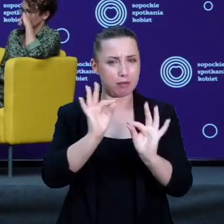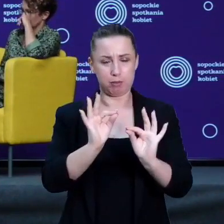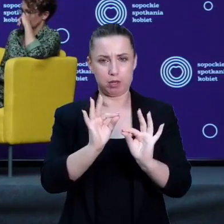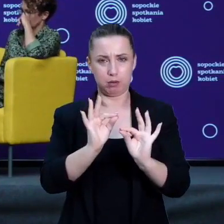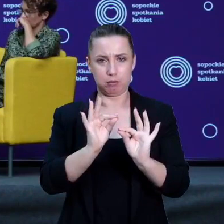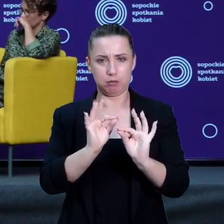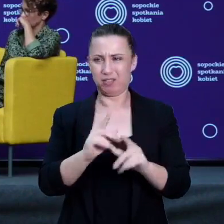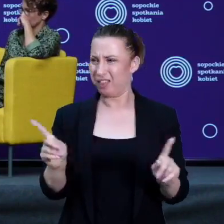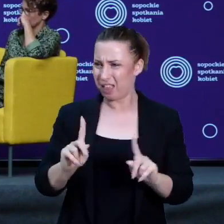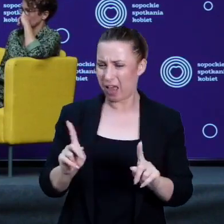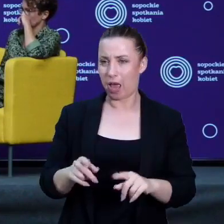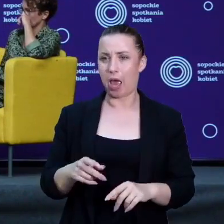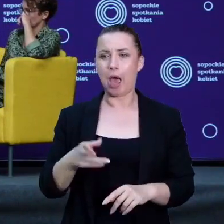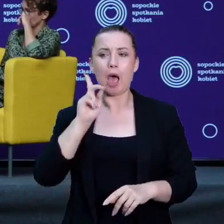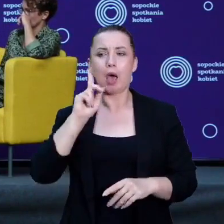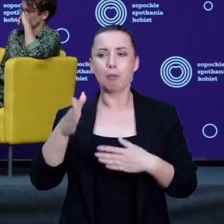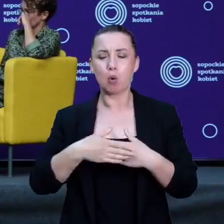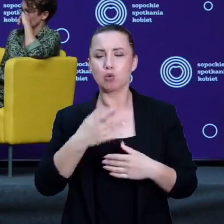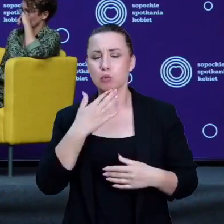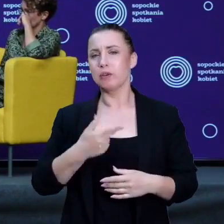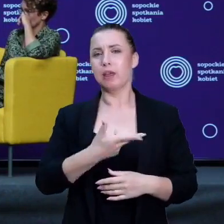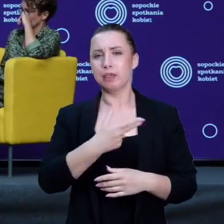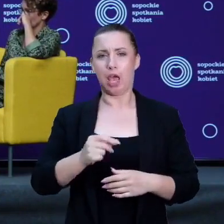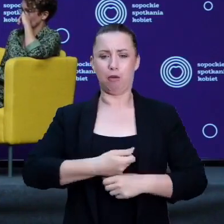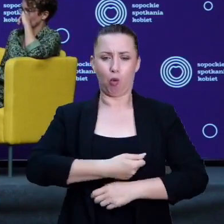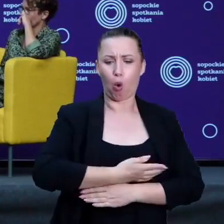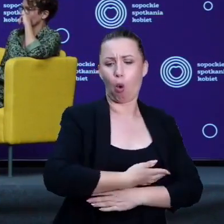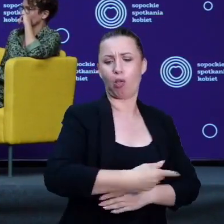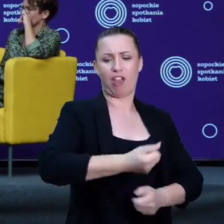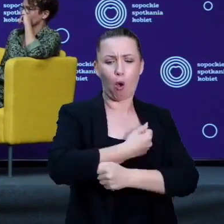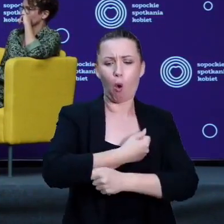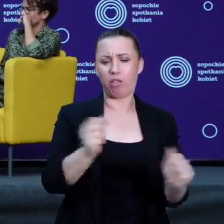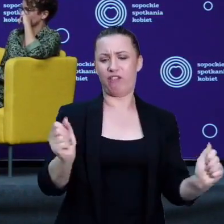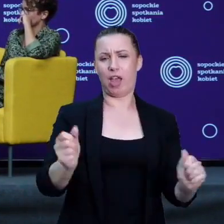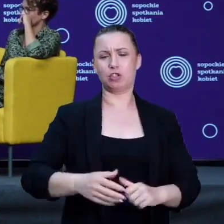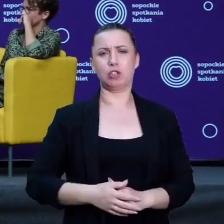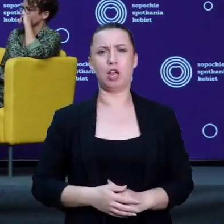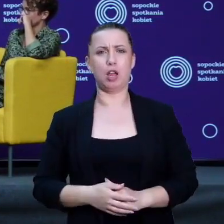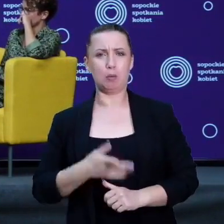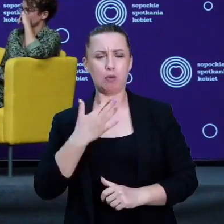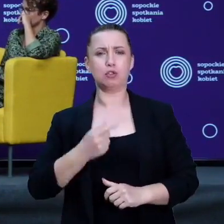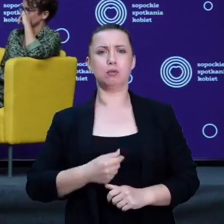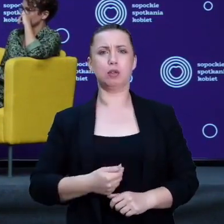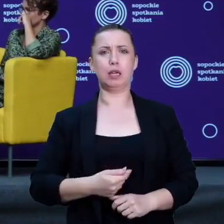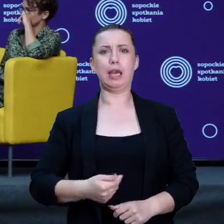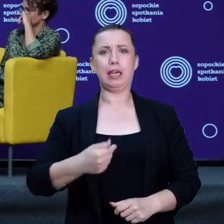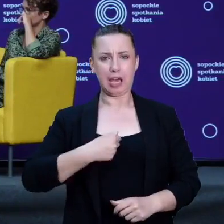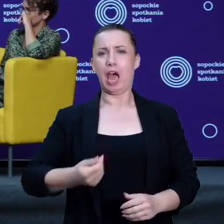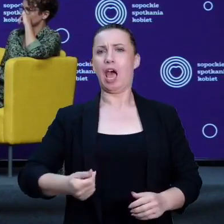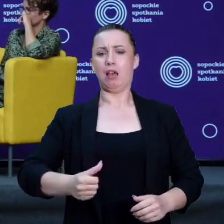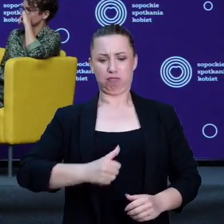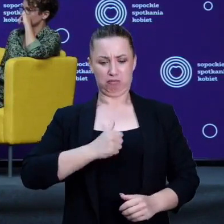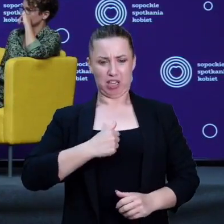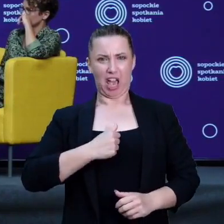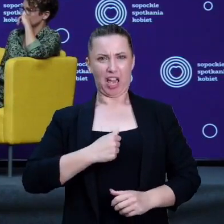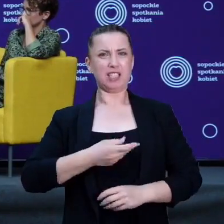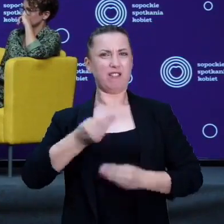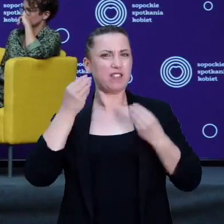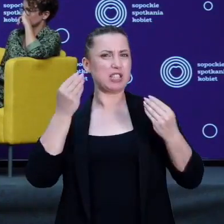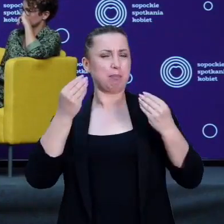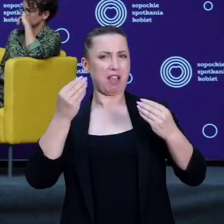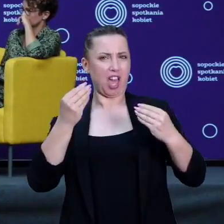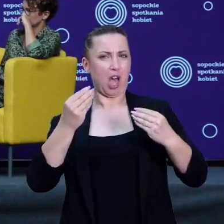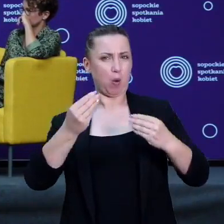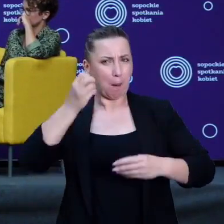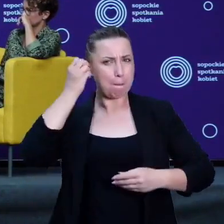Zamiast iść, prawda, otwierać szeroko drzwi, wchodzić głównym wejściem i mówić, jestem wspaniała, zdolna i mi